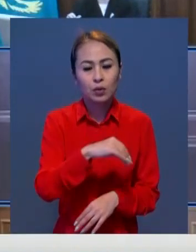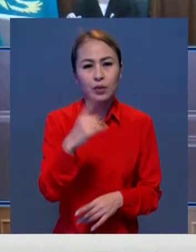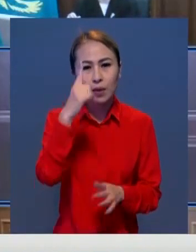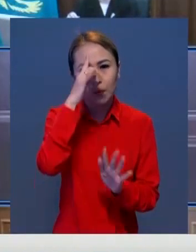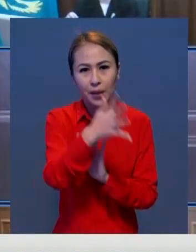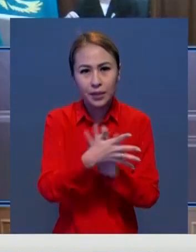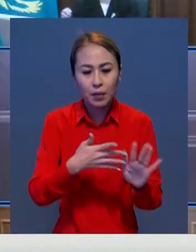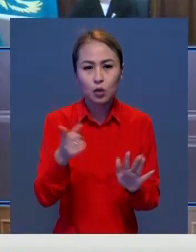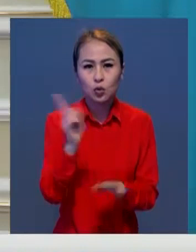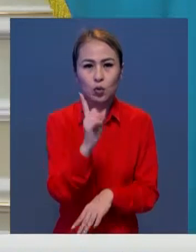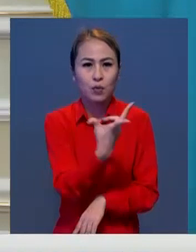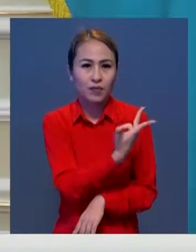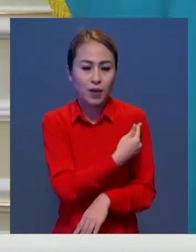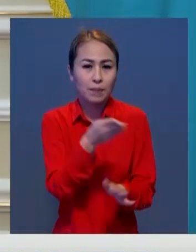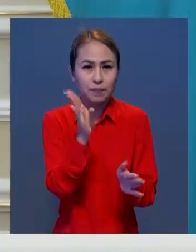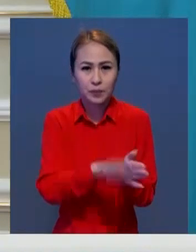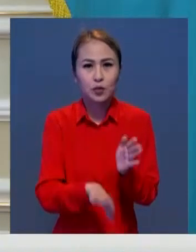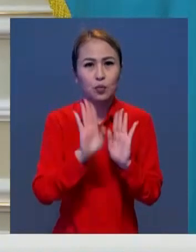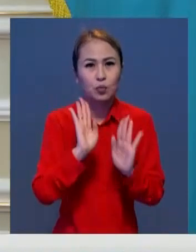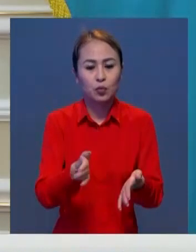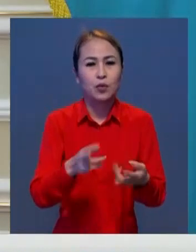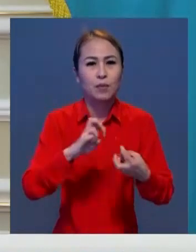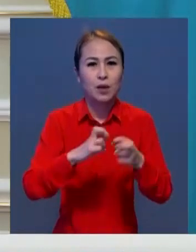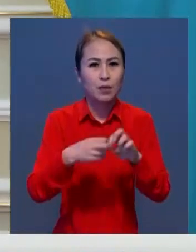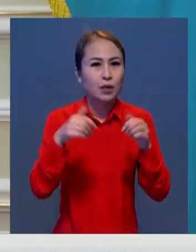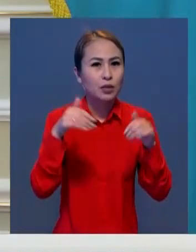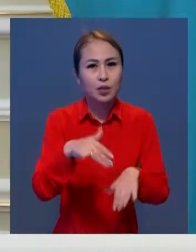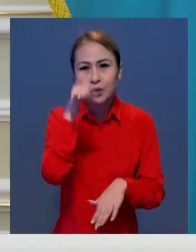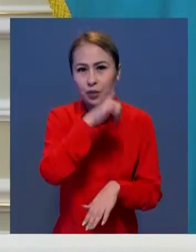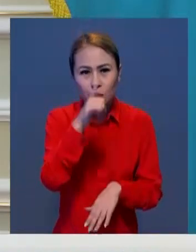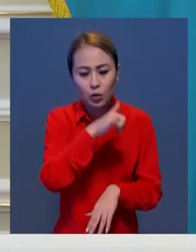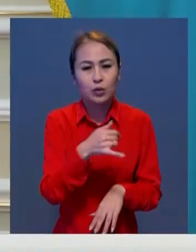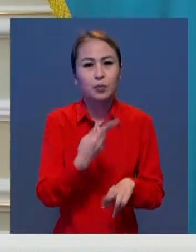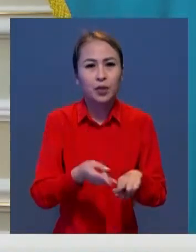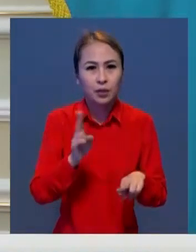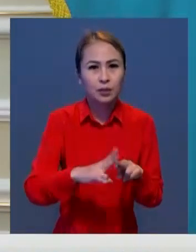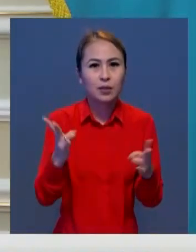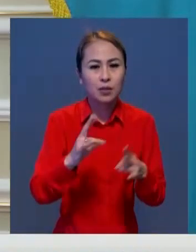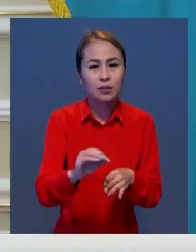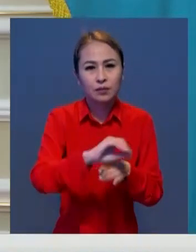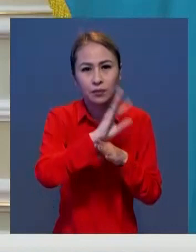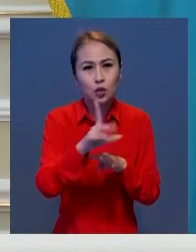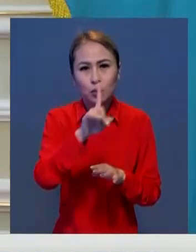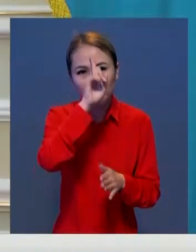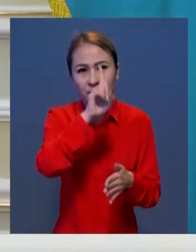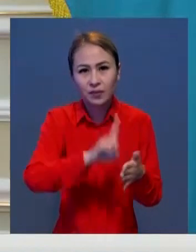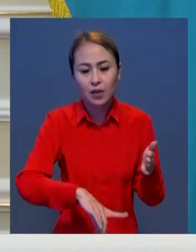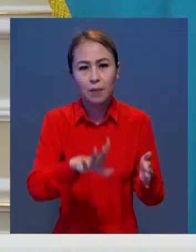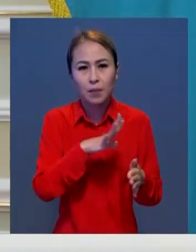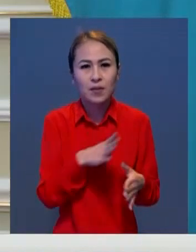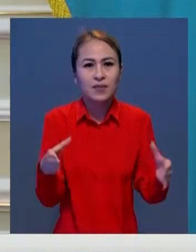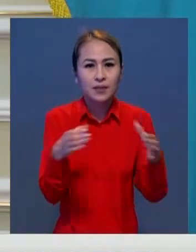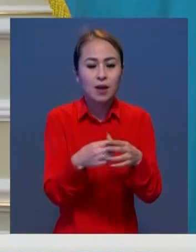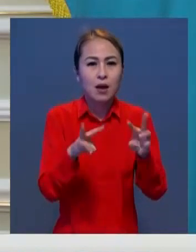шығуға болатынын түсінуі қажет. Осы науқанды сапалы өткізу үшін барлық жағдайды жасау керек. Үкіметке әкімдермен